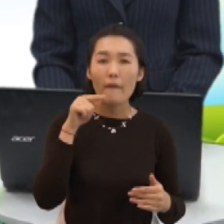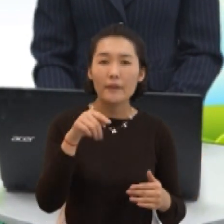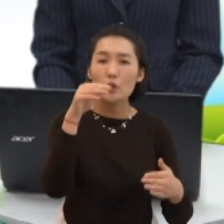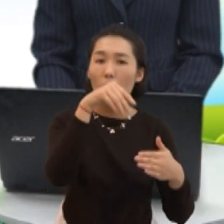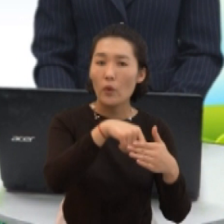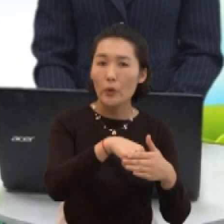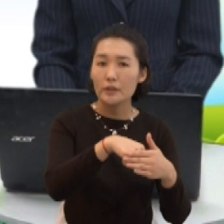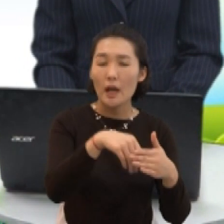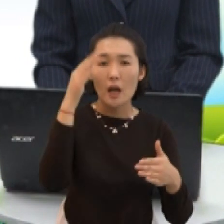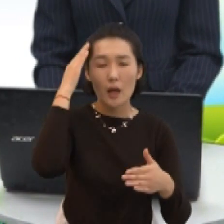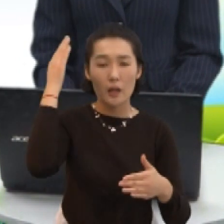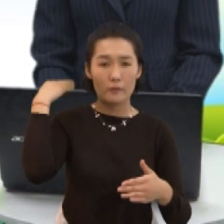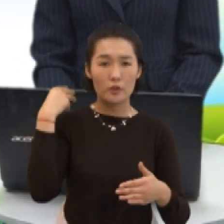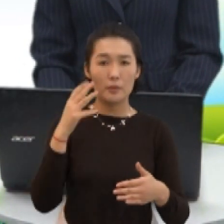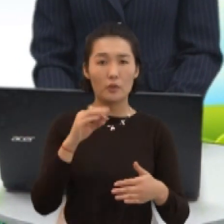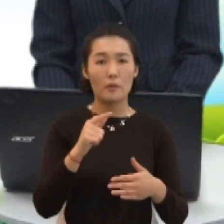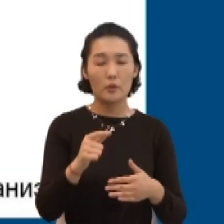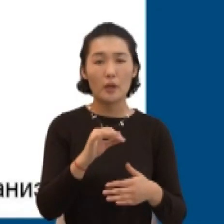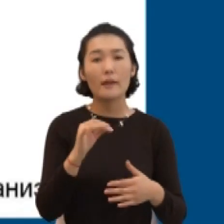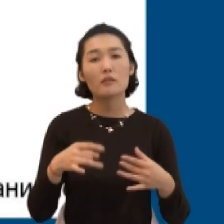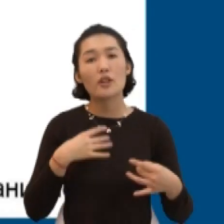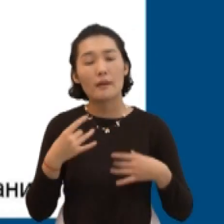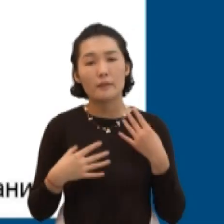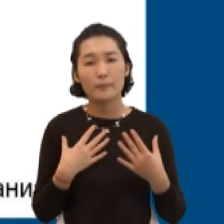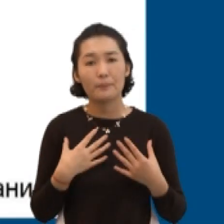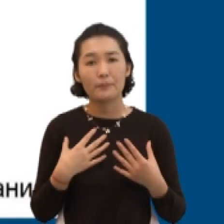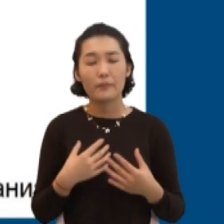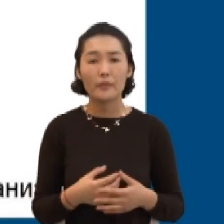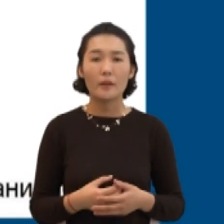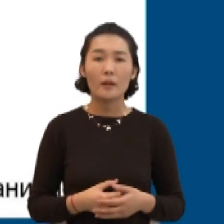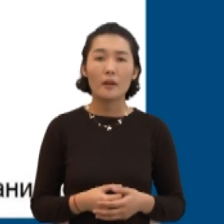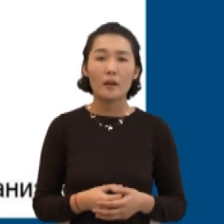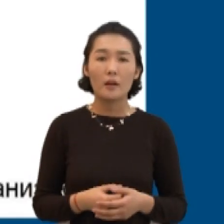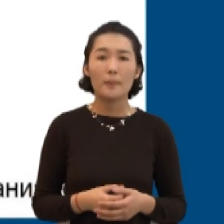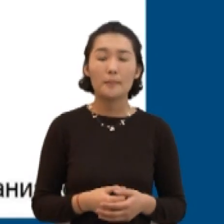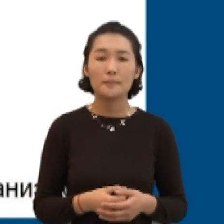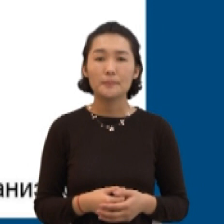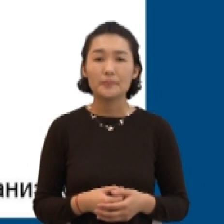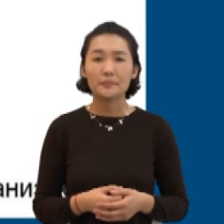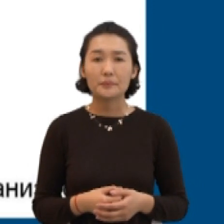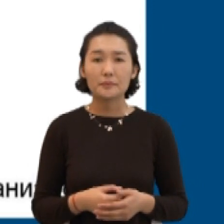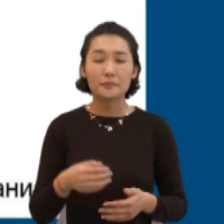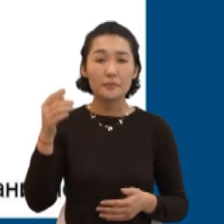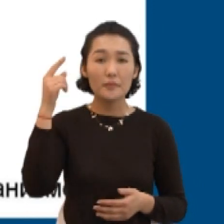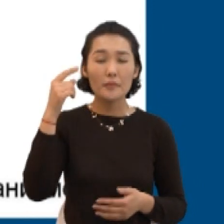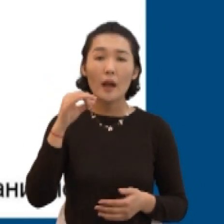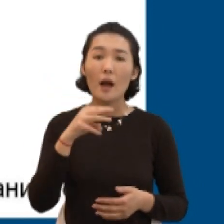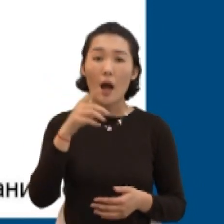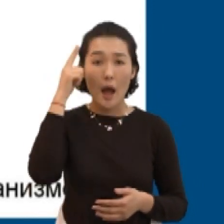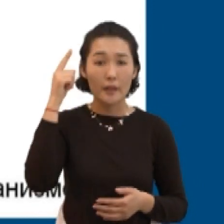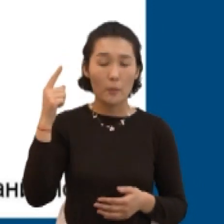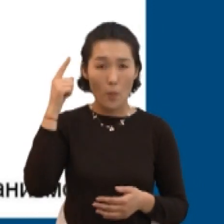мозг, спинной мозг и нервы. От головного и спинного мозга ко всем органам проходят